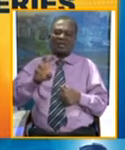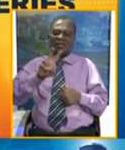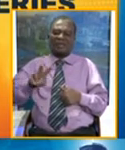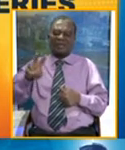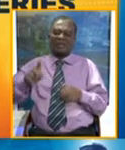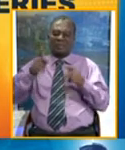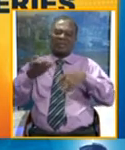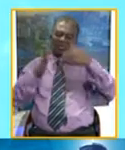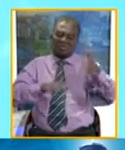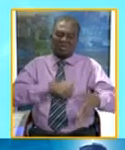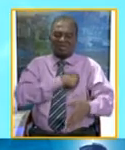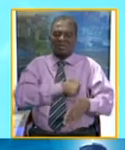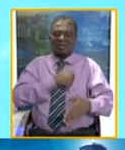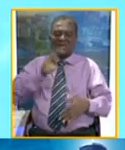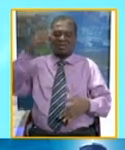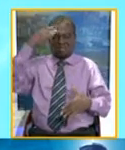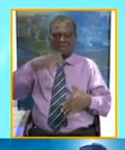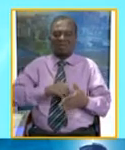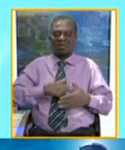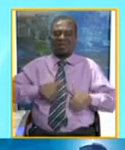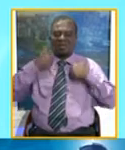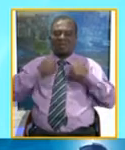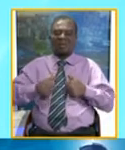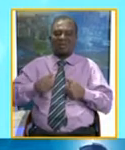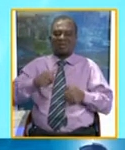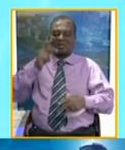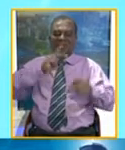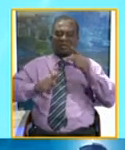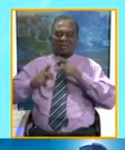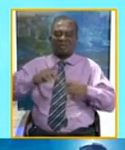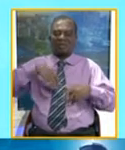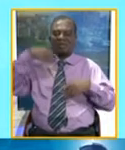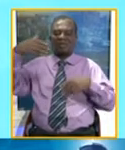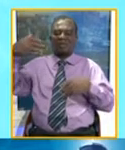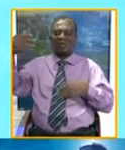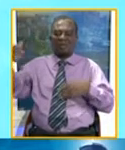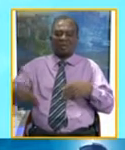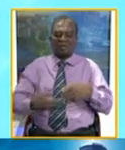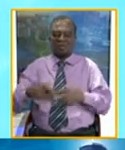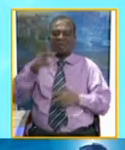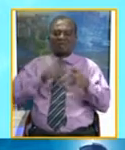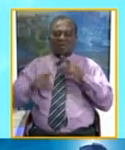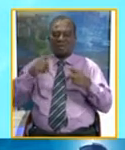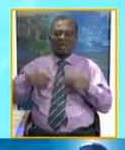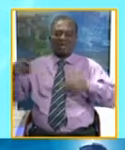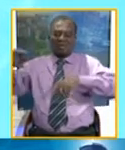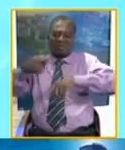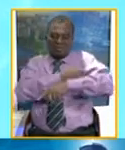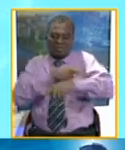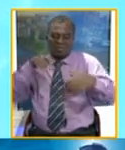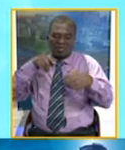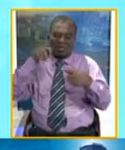cas actifs. Le ministère de la Santé et de l'Hygiène publique invite les populations à se faire vacciner contre